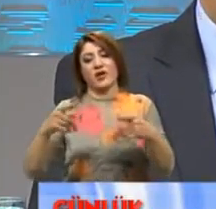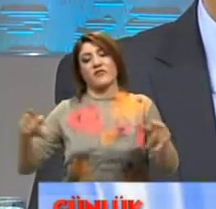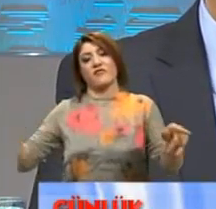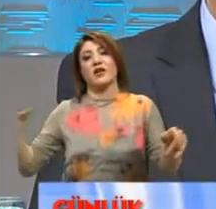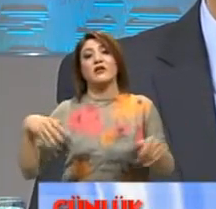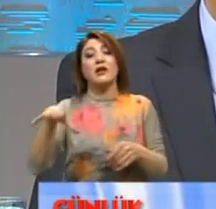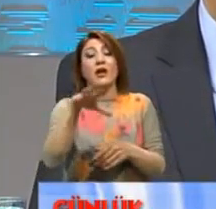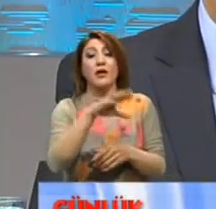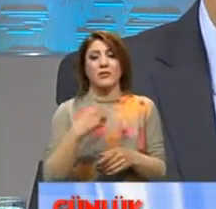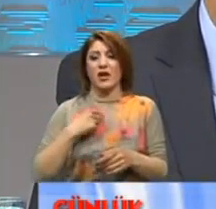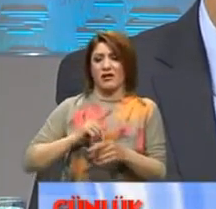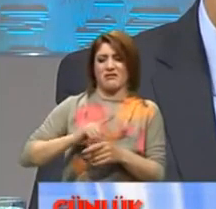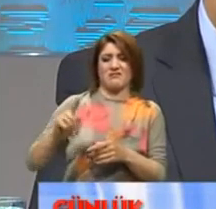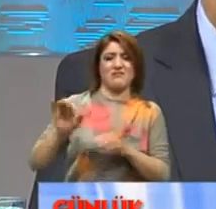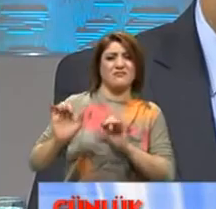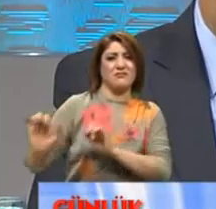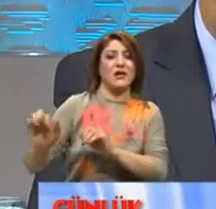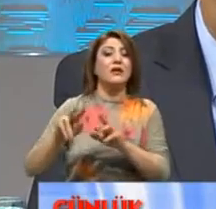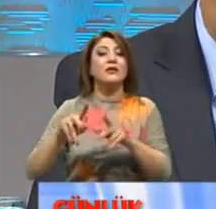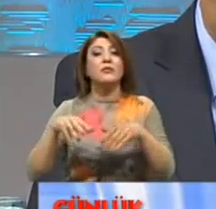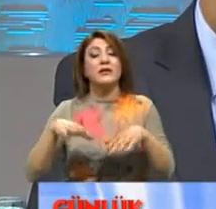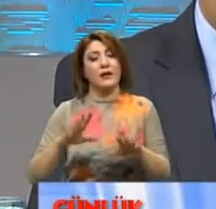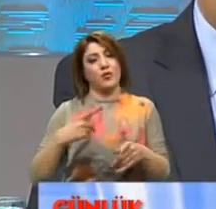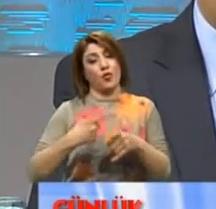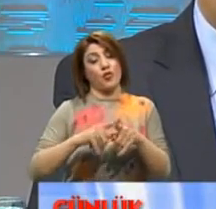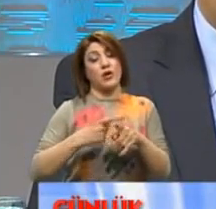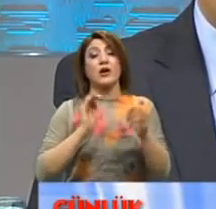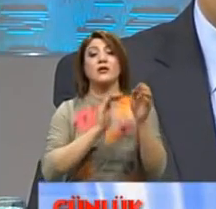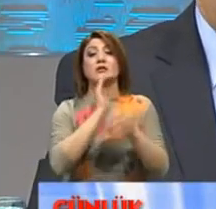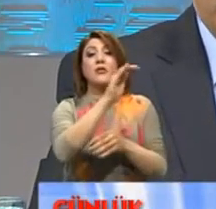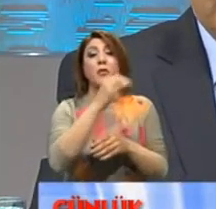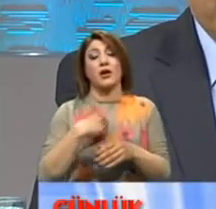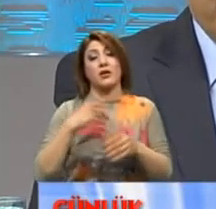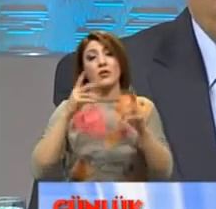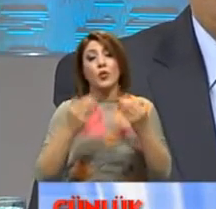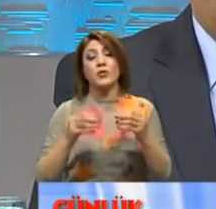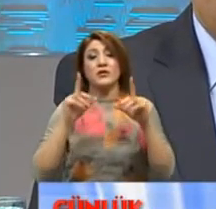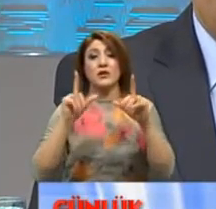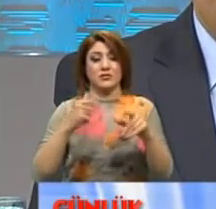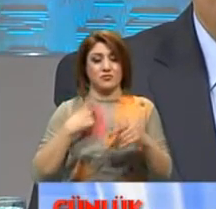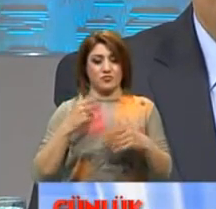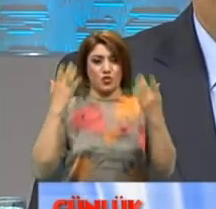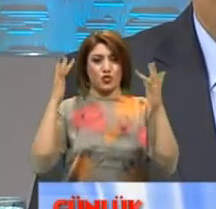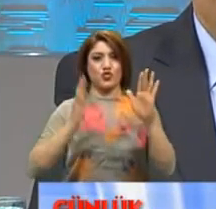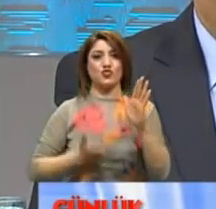evet. Aykırı gördüğünüz bir sürü insanla karşılaşacaksınız. Bunlarla ortak yaşamayı beceremiyorsanız o zaman nasıl medeni